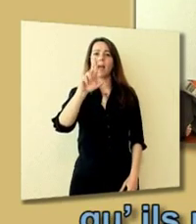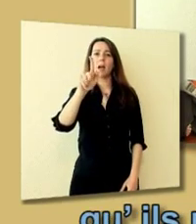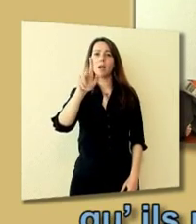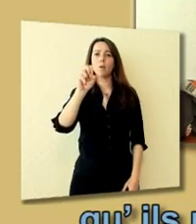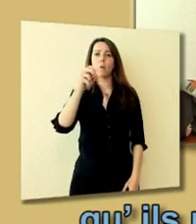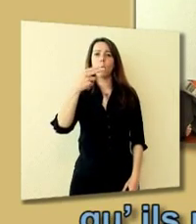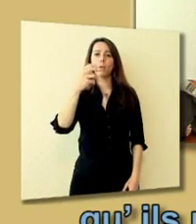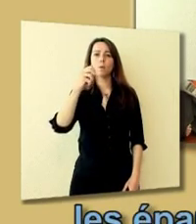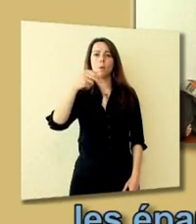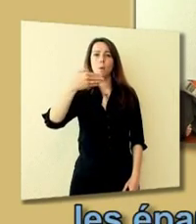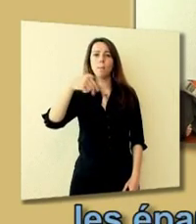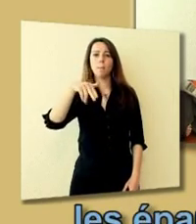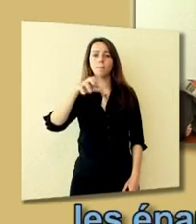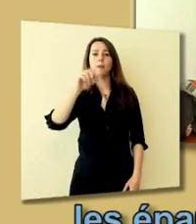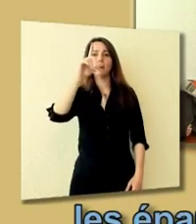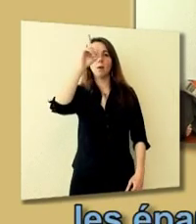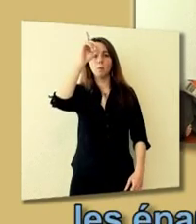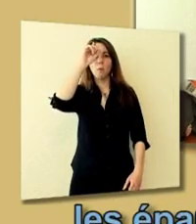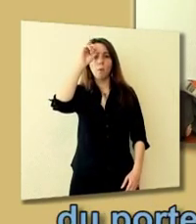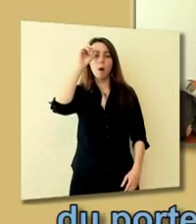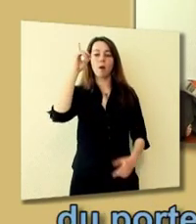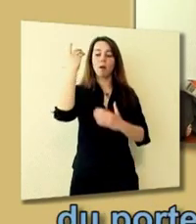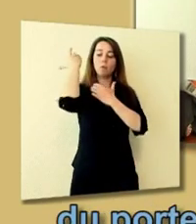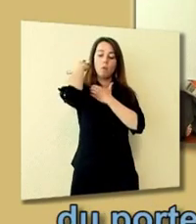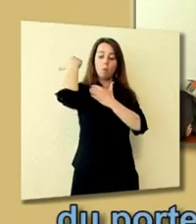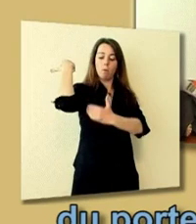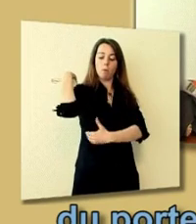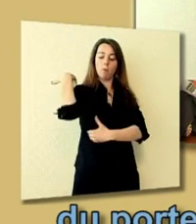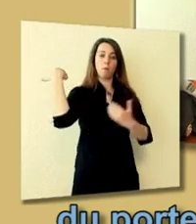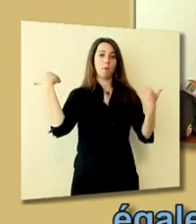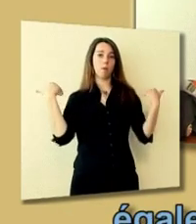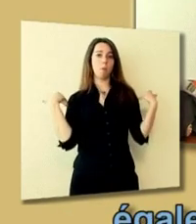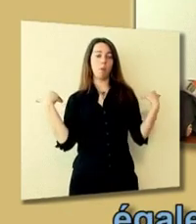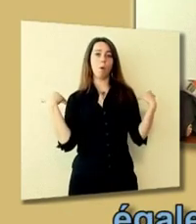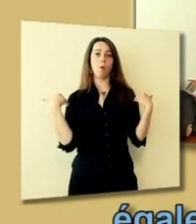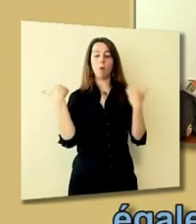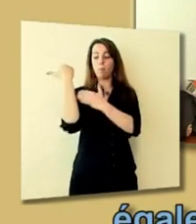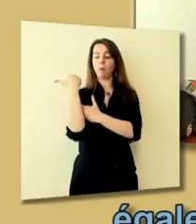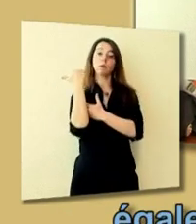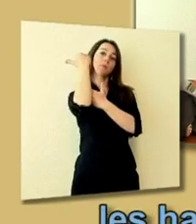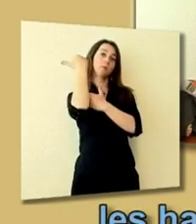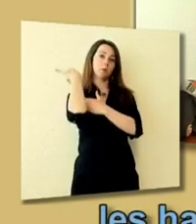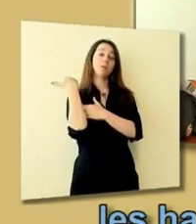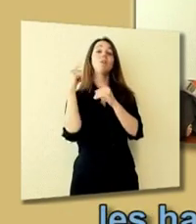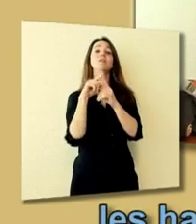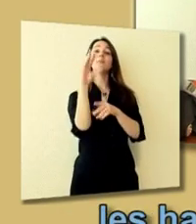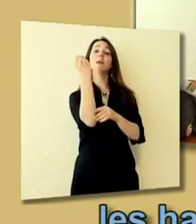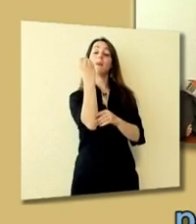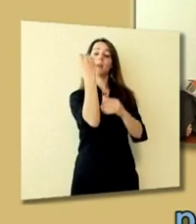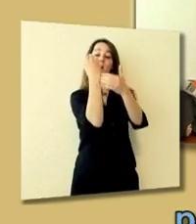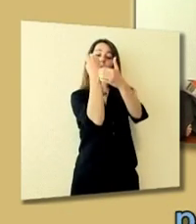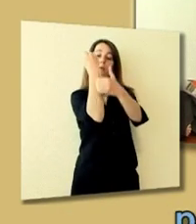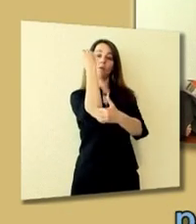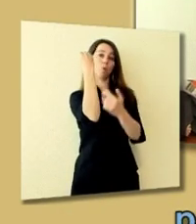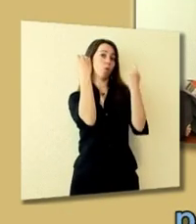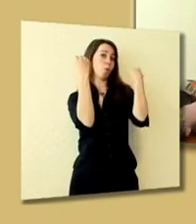dos, les épaules et la nuque du porteur. Et ils protègent également le dos et les hanches du bébé. Alors par